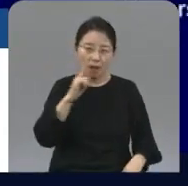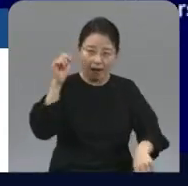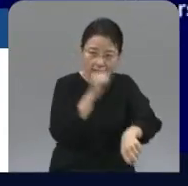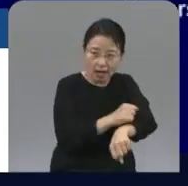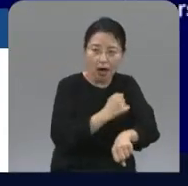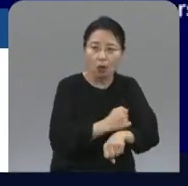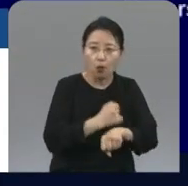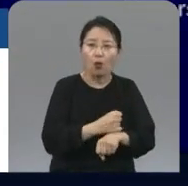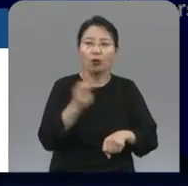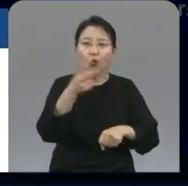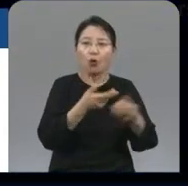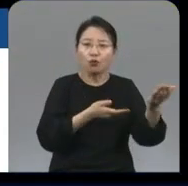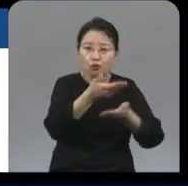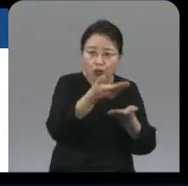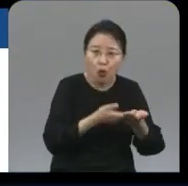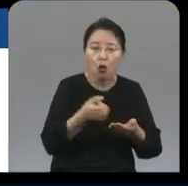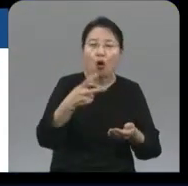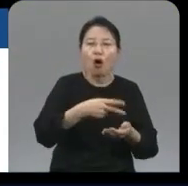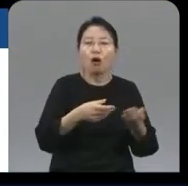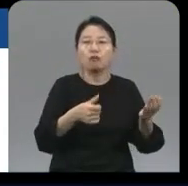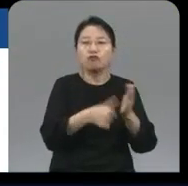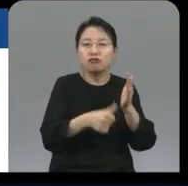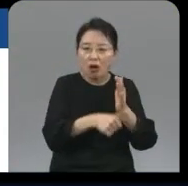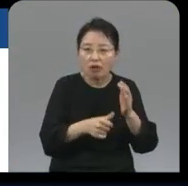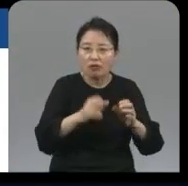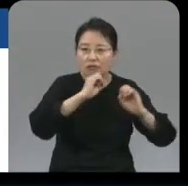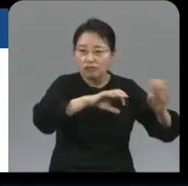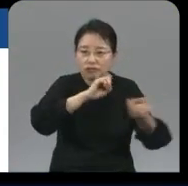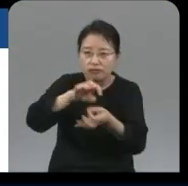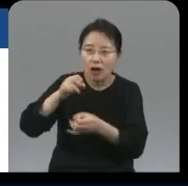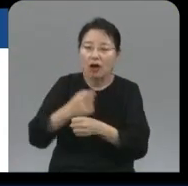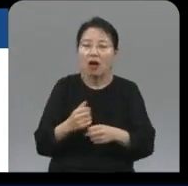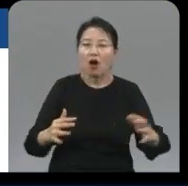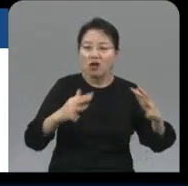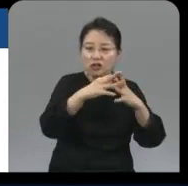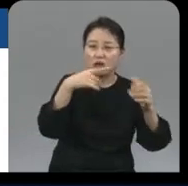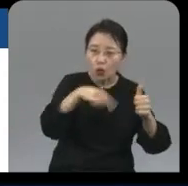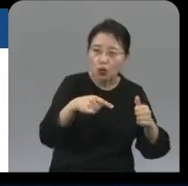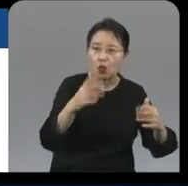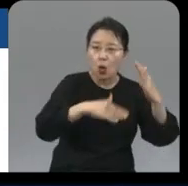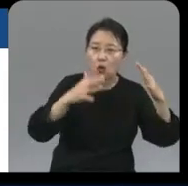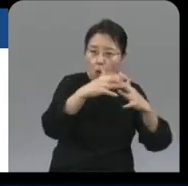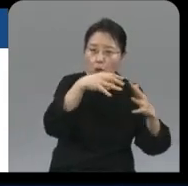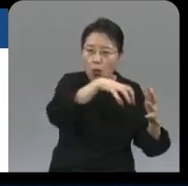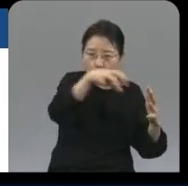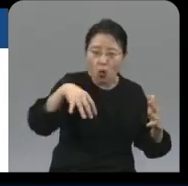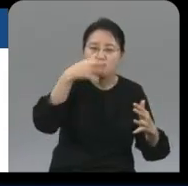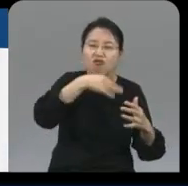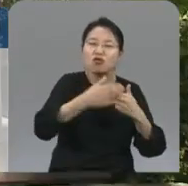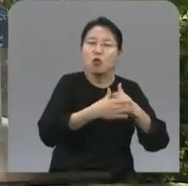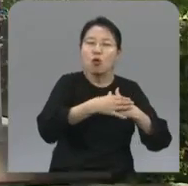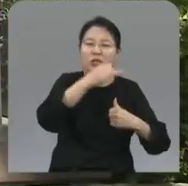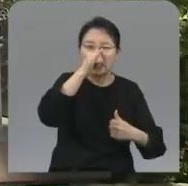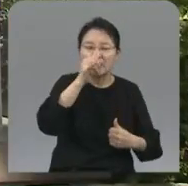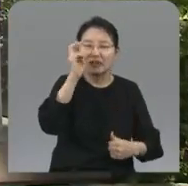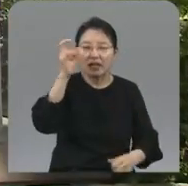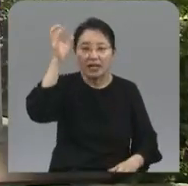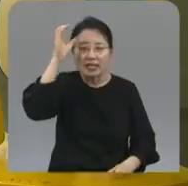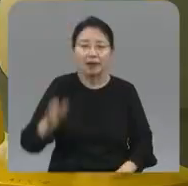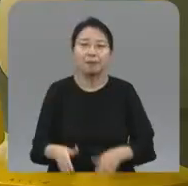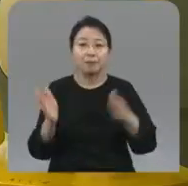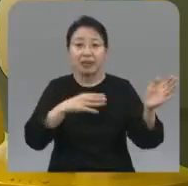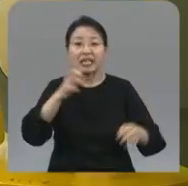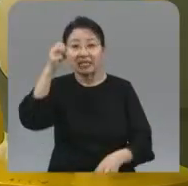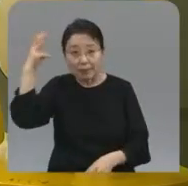entsprechend das ist 6.500 mal mehr als bei JET TPT auch Samsung Electronics und Kakao